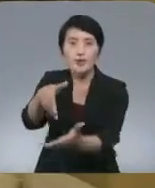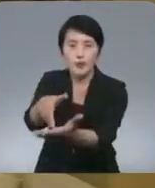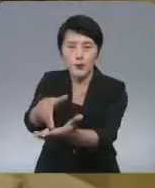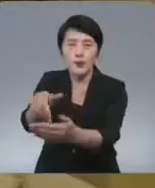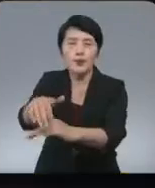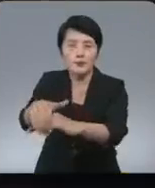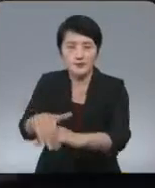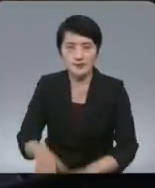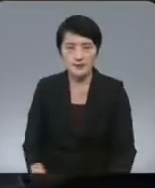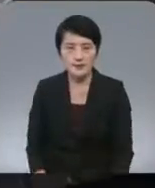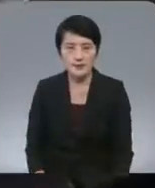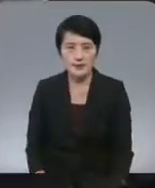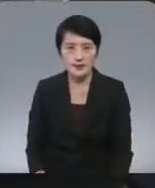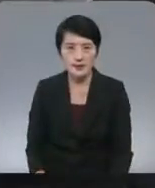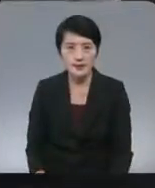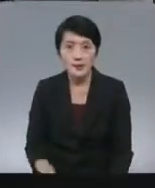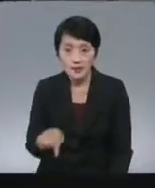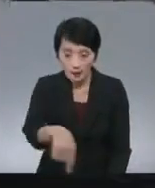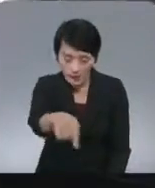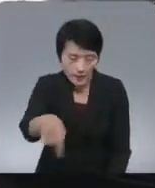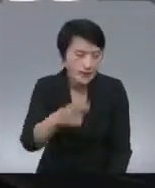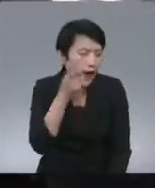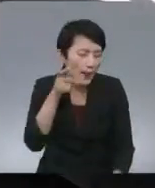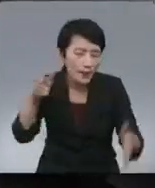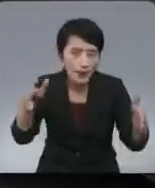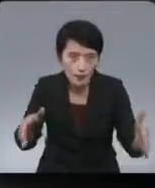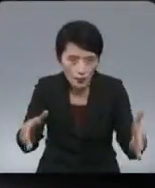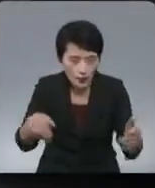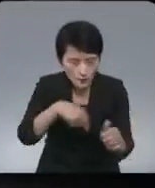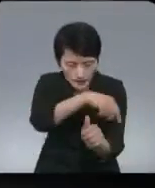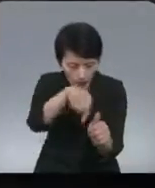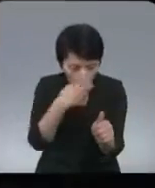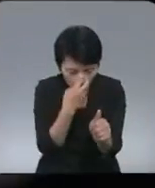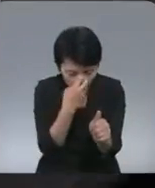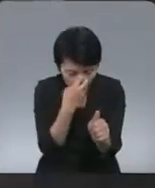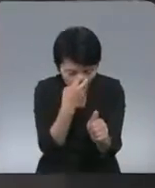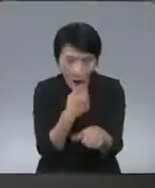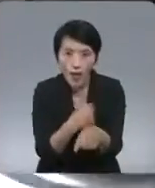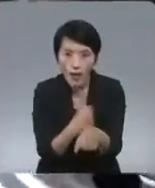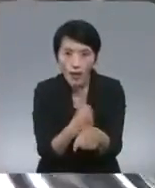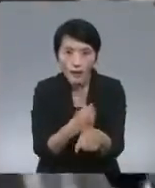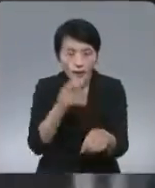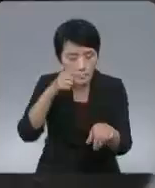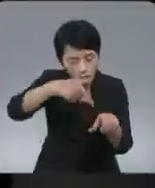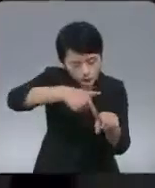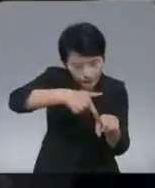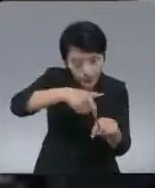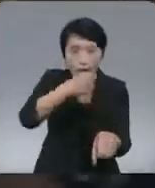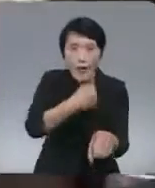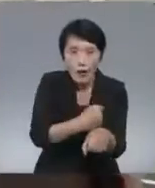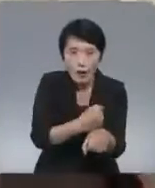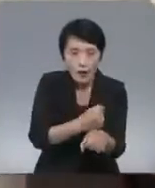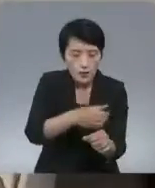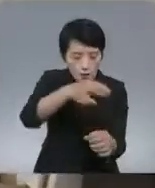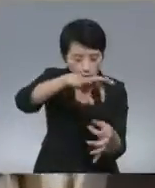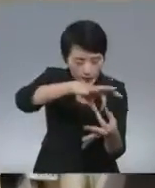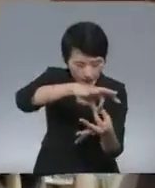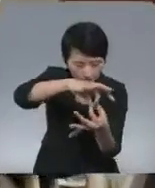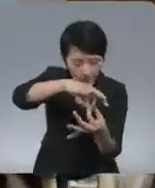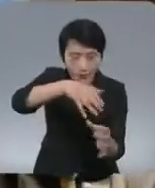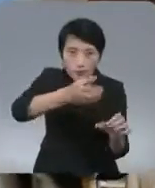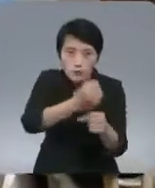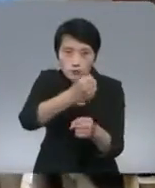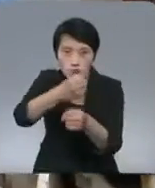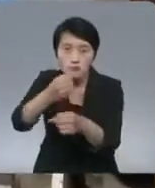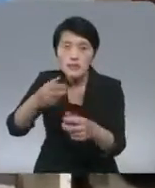et l'humidité nécessaires et d'absorber les chocs extérieurs. Direction d'abord l'aéroport international d'Incheon,